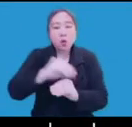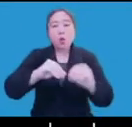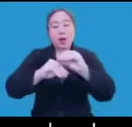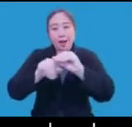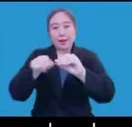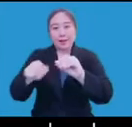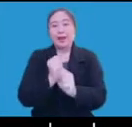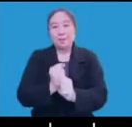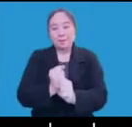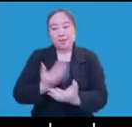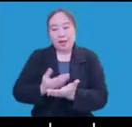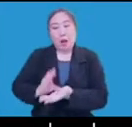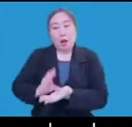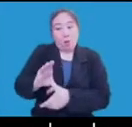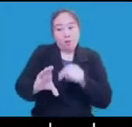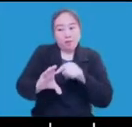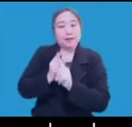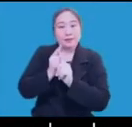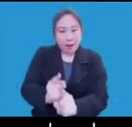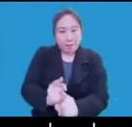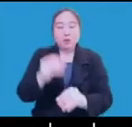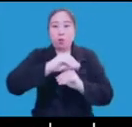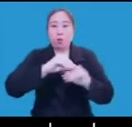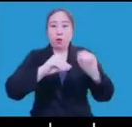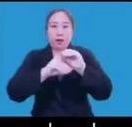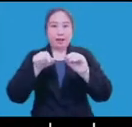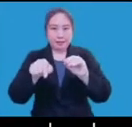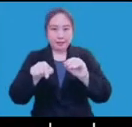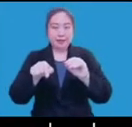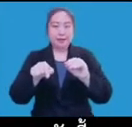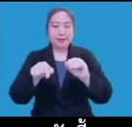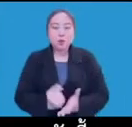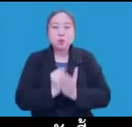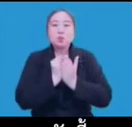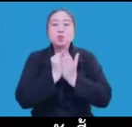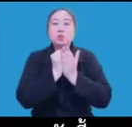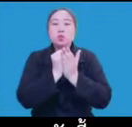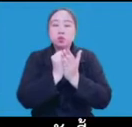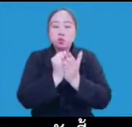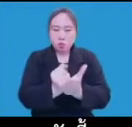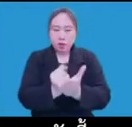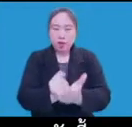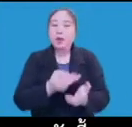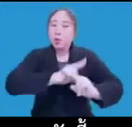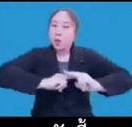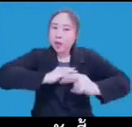ค้งหนองนางโมเดลตามงบประมาณที่เราได้ไว้โครงการนี้นะคะมันเป็นโครงการที่จะช่วยให้เขาพึ่งตนเอง